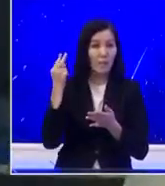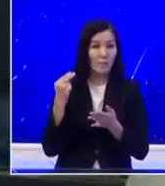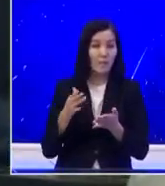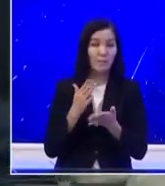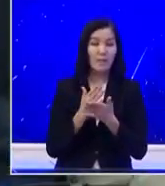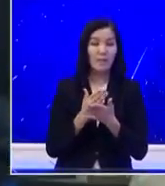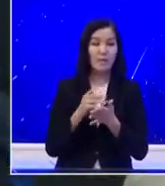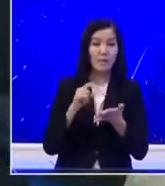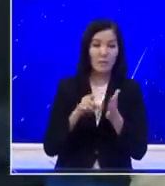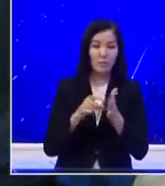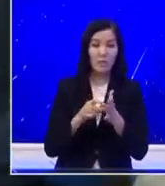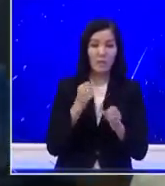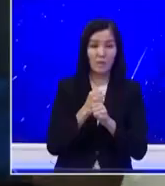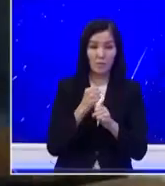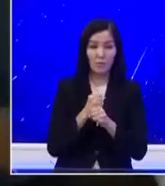нелер, цехтар.